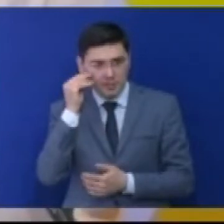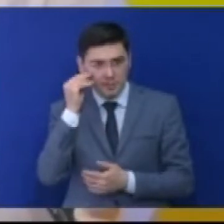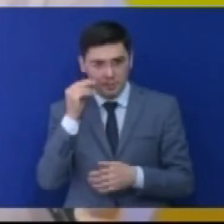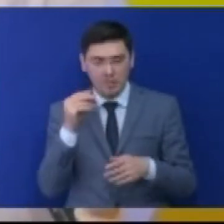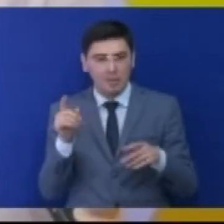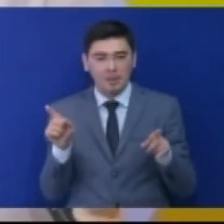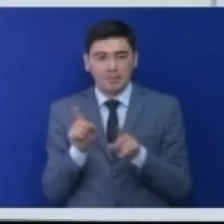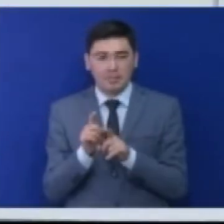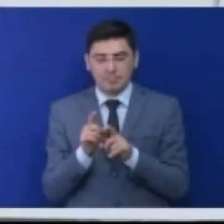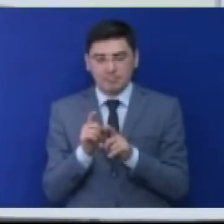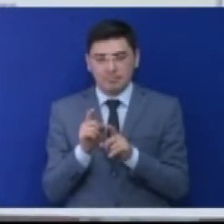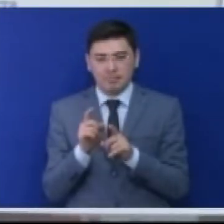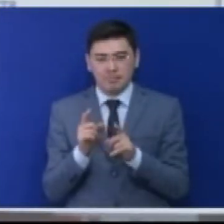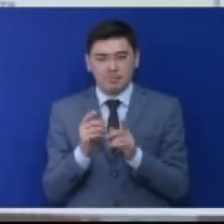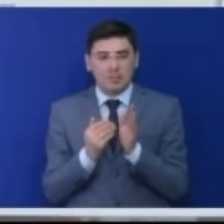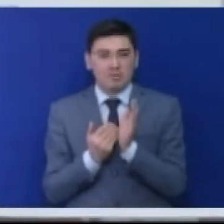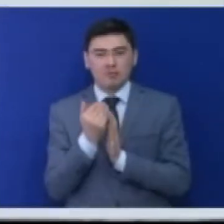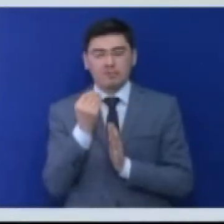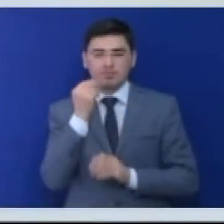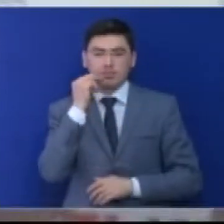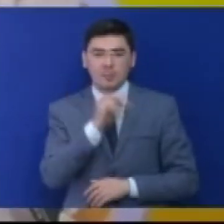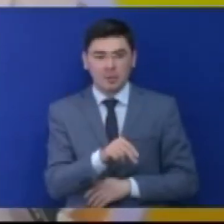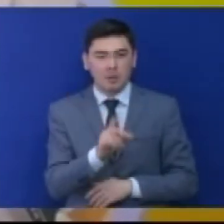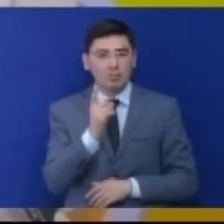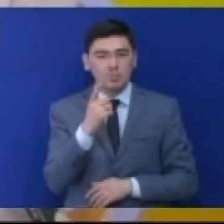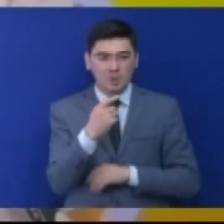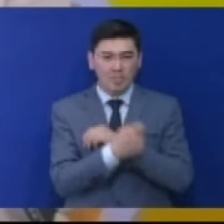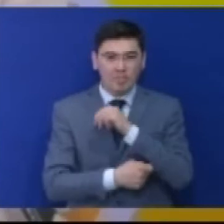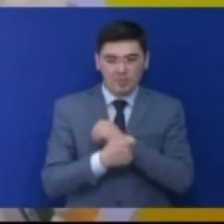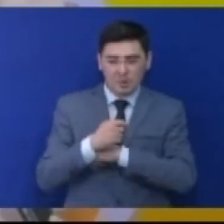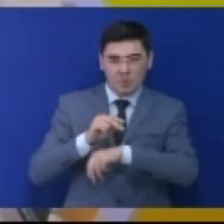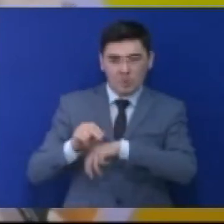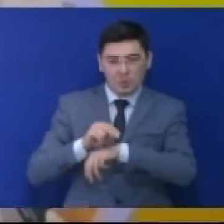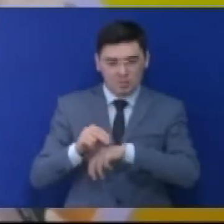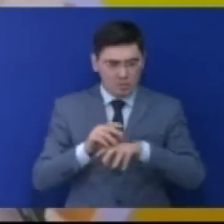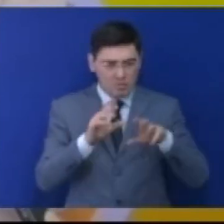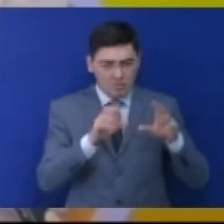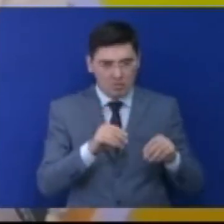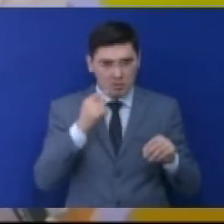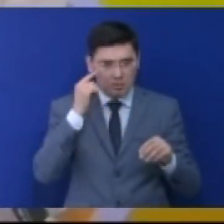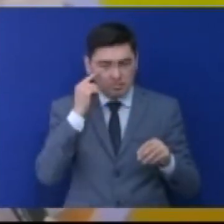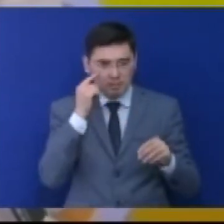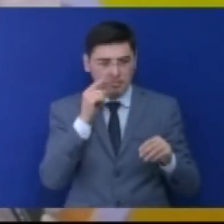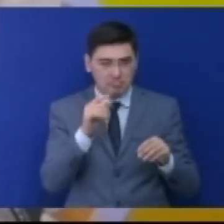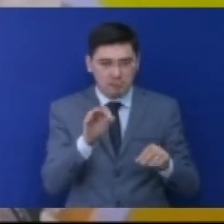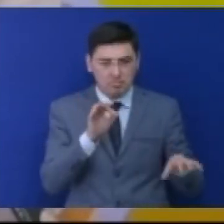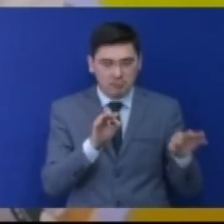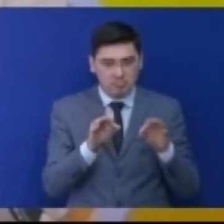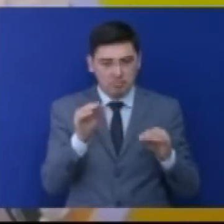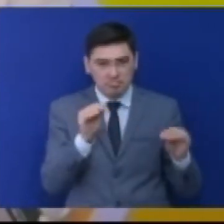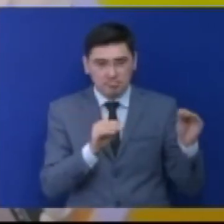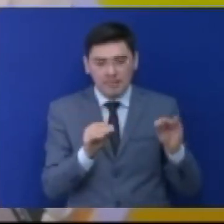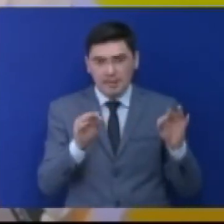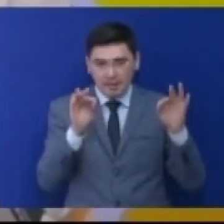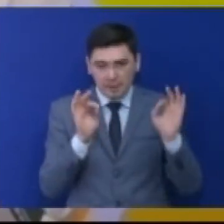такое, знаете, на высоком уровне. Потому что материал продуман, подобран,